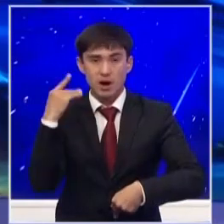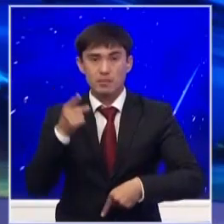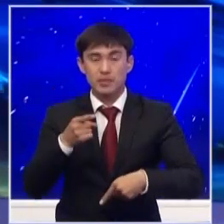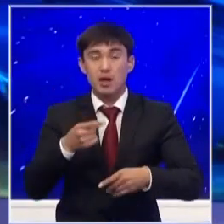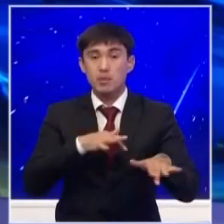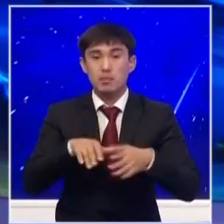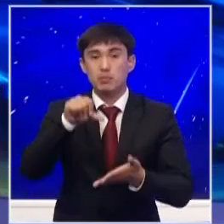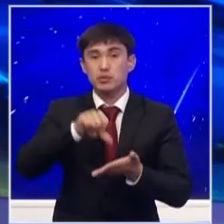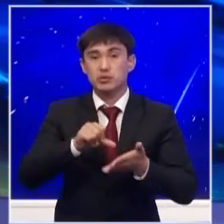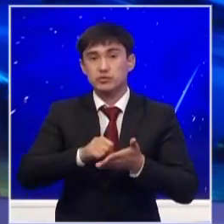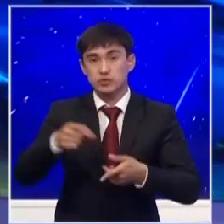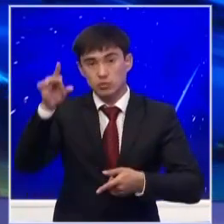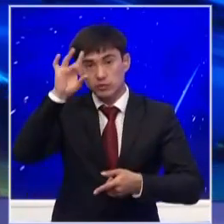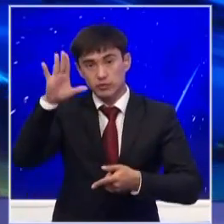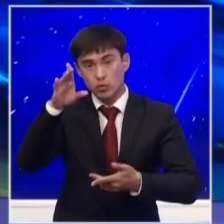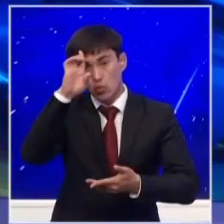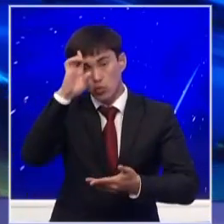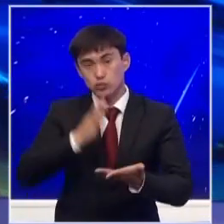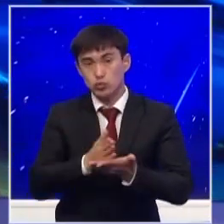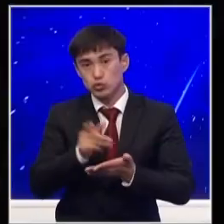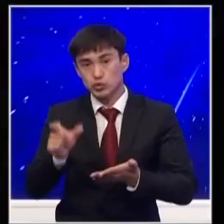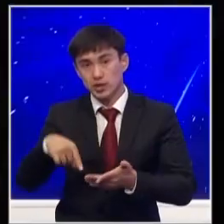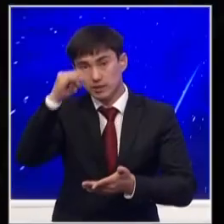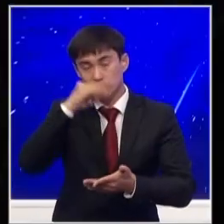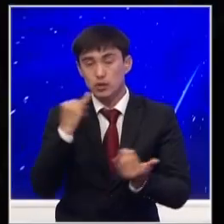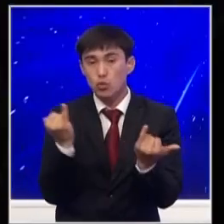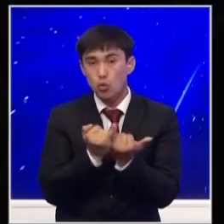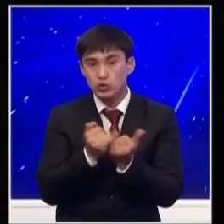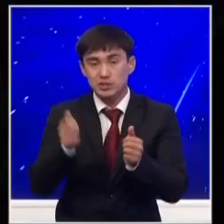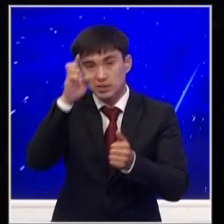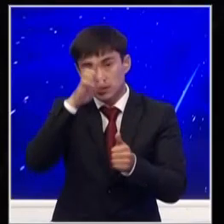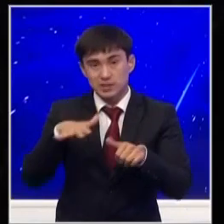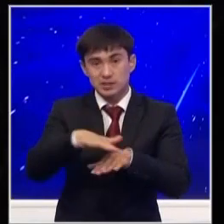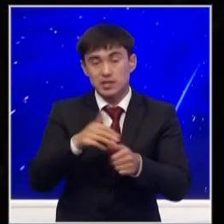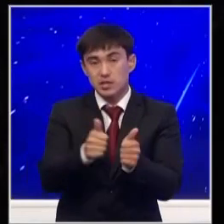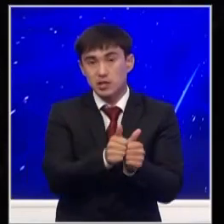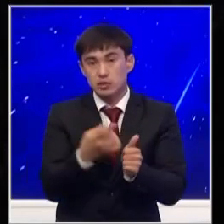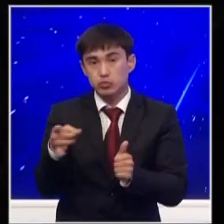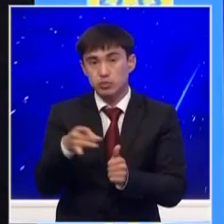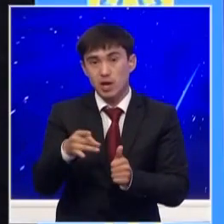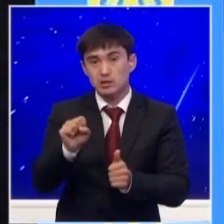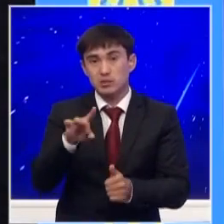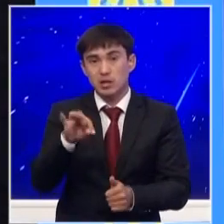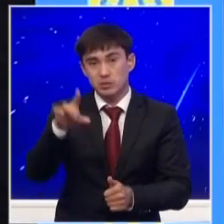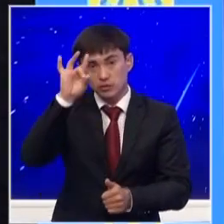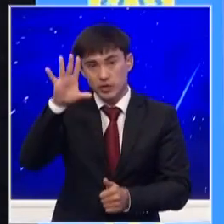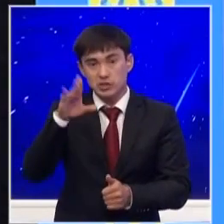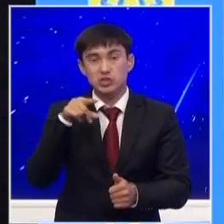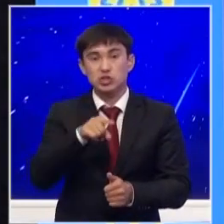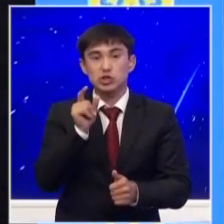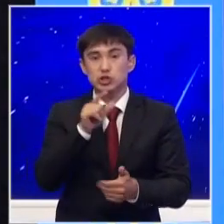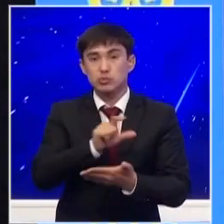мероприятии присутствовали просветители и государственные служащие Казахстана, а также гости из соседних республик. Азамат Акылбеков известен